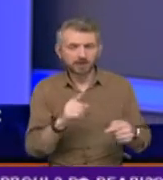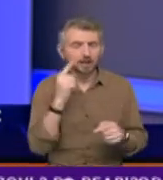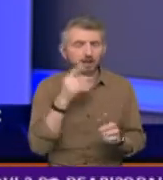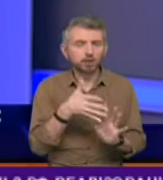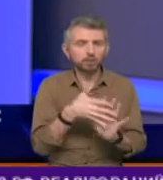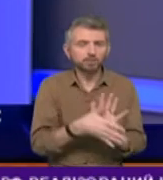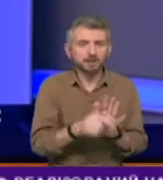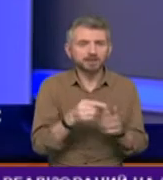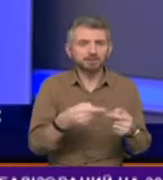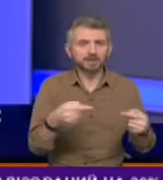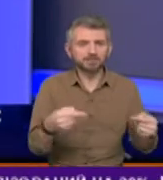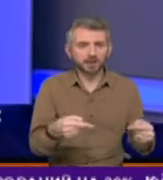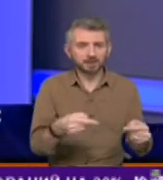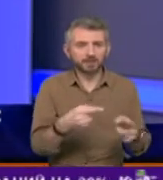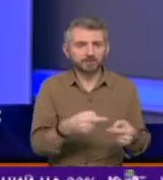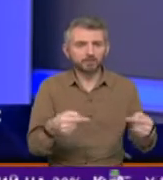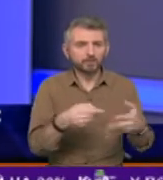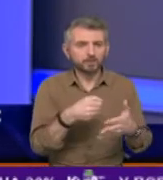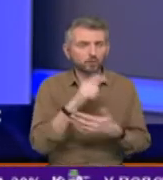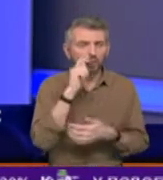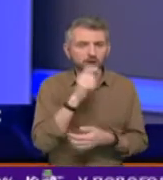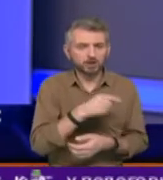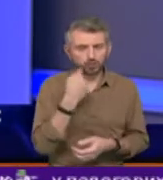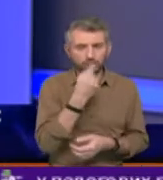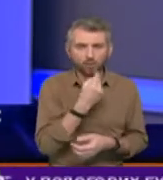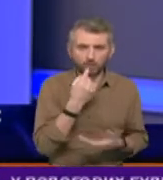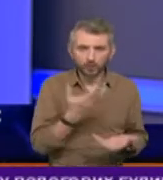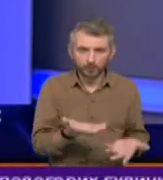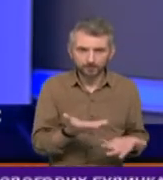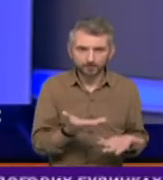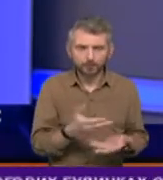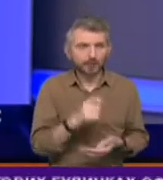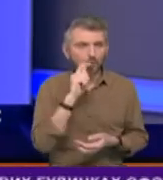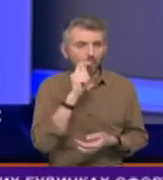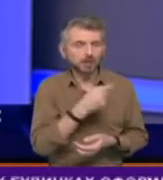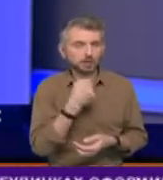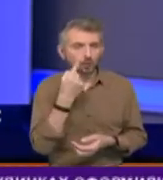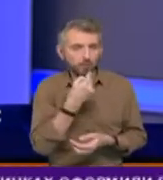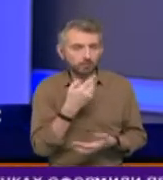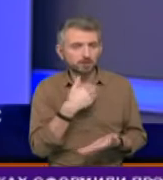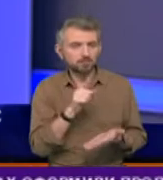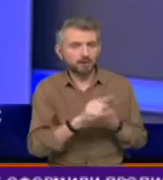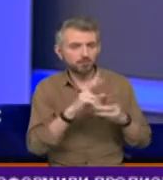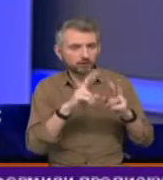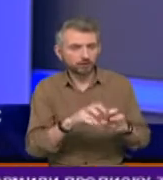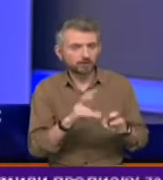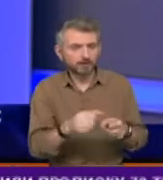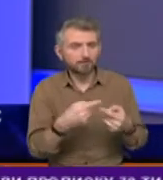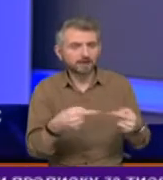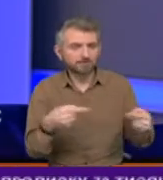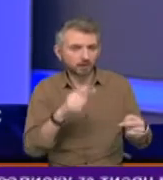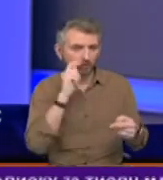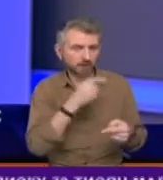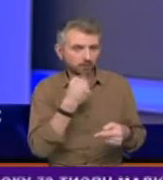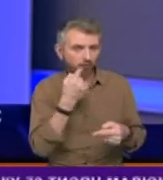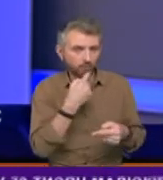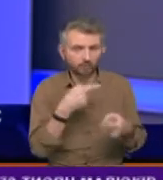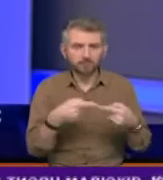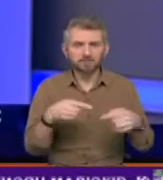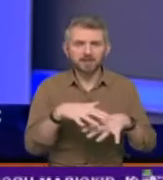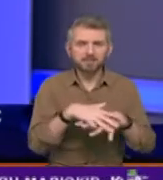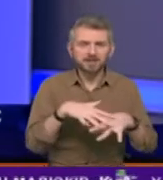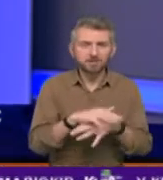не була навіть акредитована за цей час. Тобто багато тонкощів. Ну, я думаю, що все, про що сказали наші гості, якраз все є